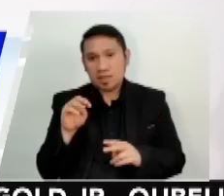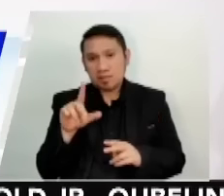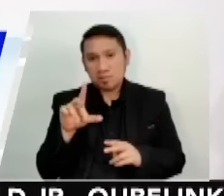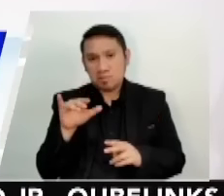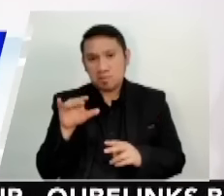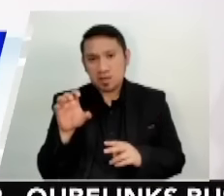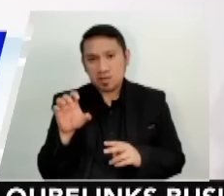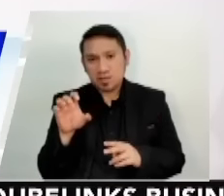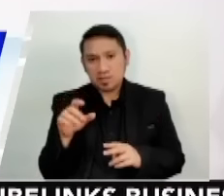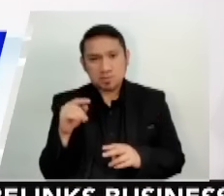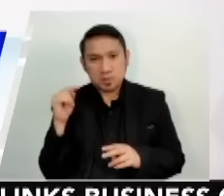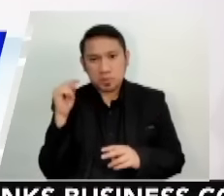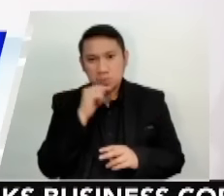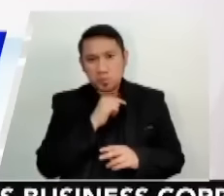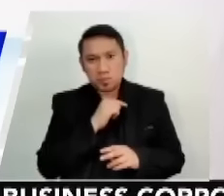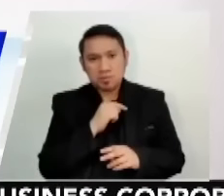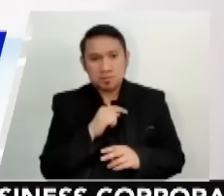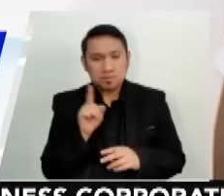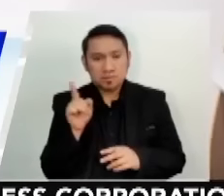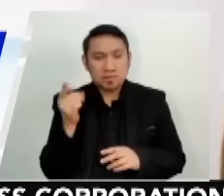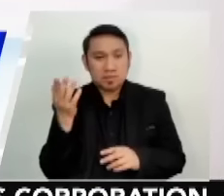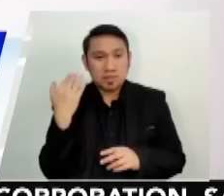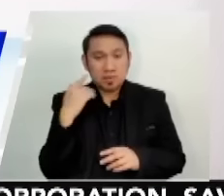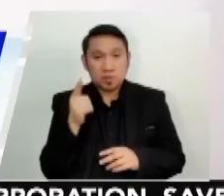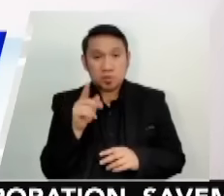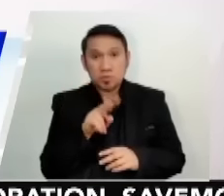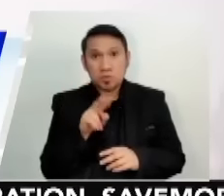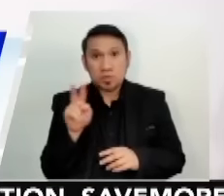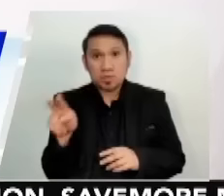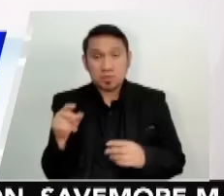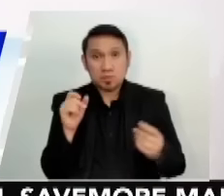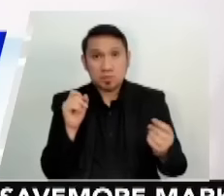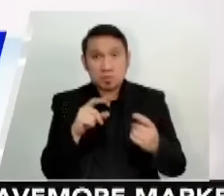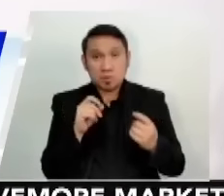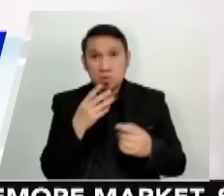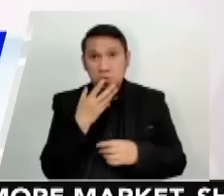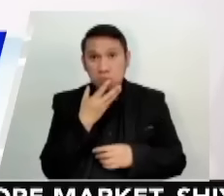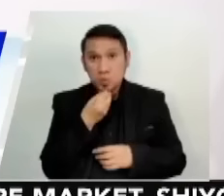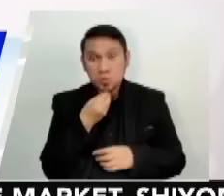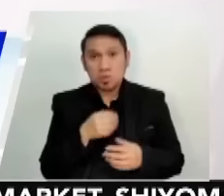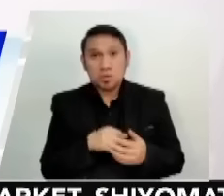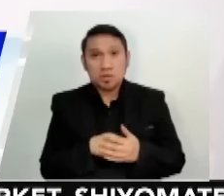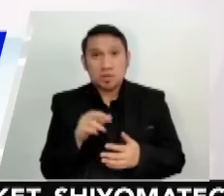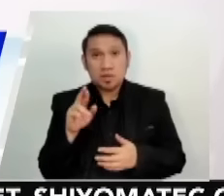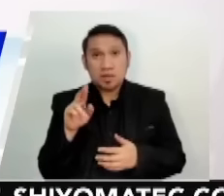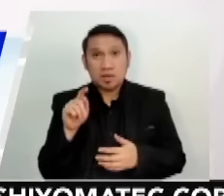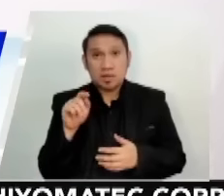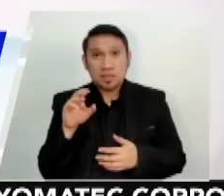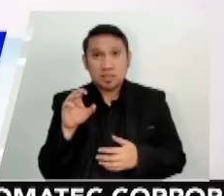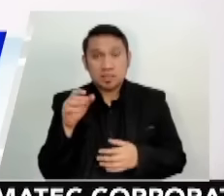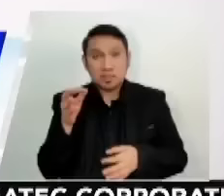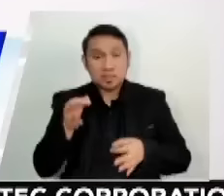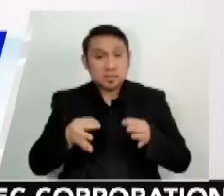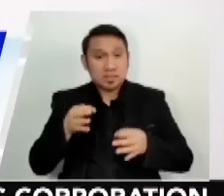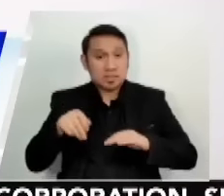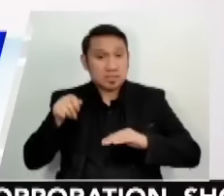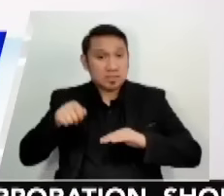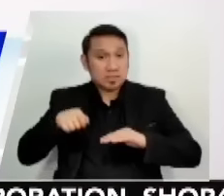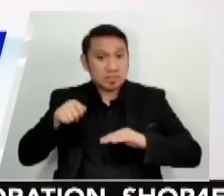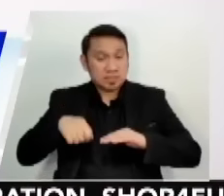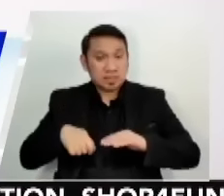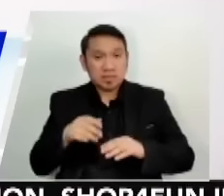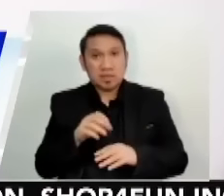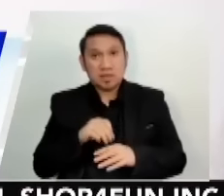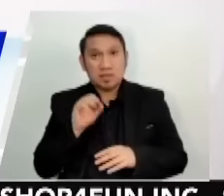noong 2022, binatikos niya ang pasya ni Manila RTC Judge Marlo Magdoza Malagar na ibasura